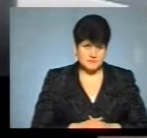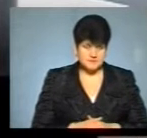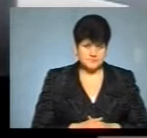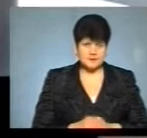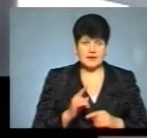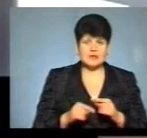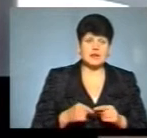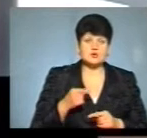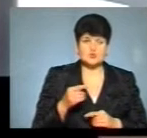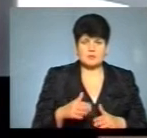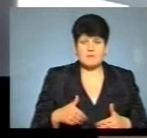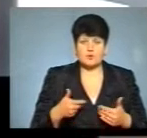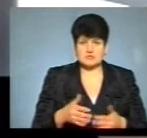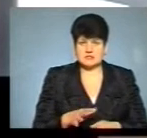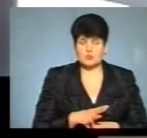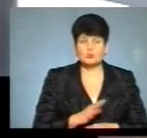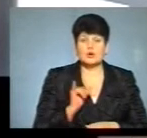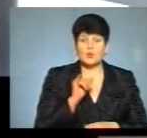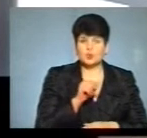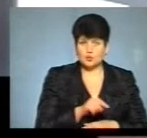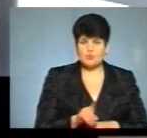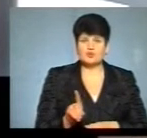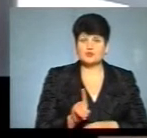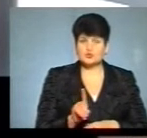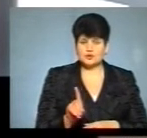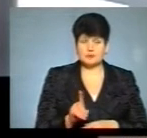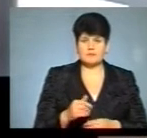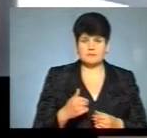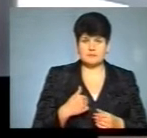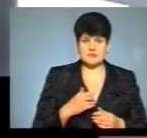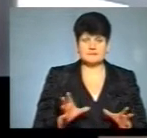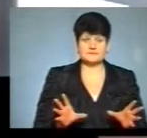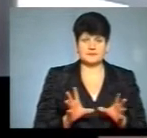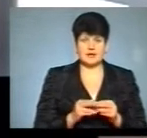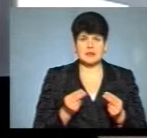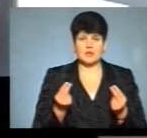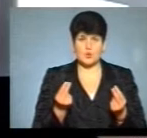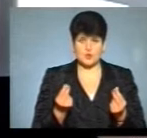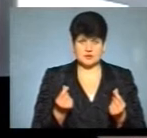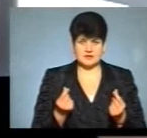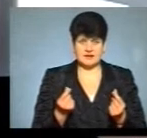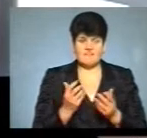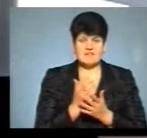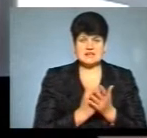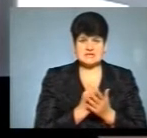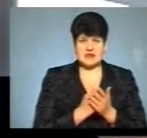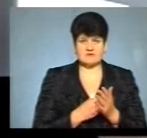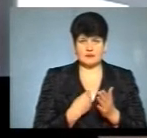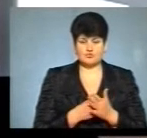Наступна пропозиція моя була в тому, щоб ми закумулювали гроші в резервний бюджет